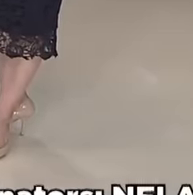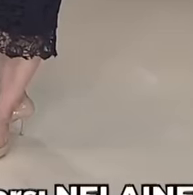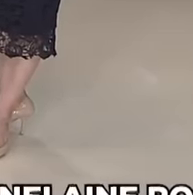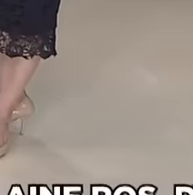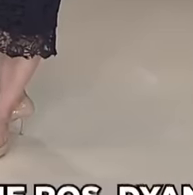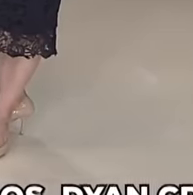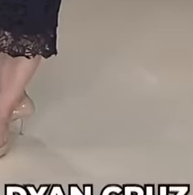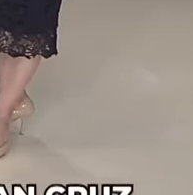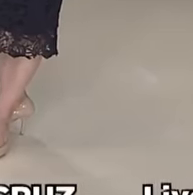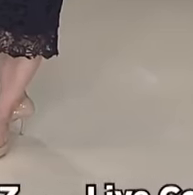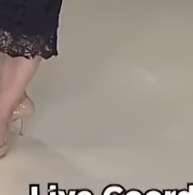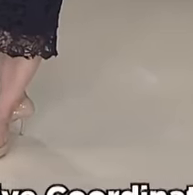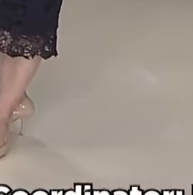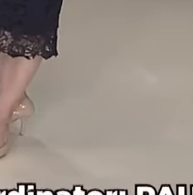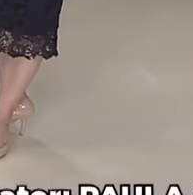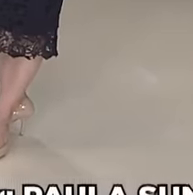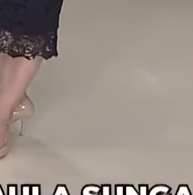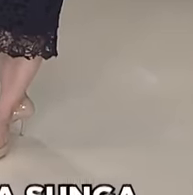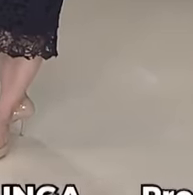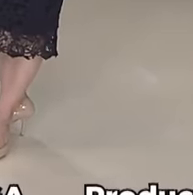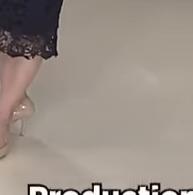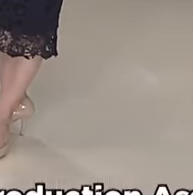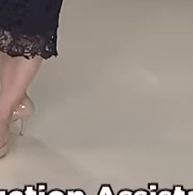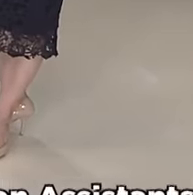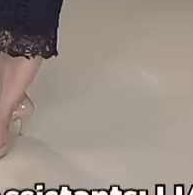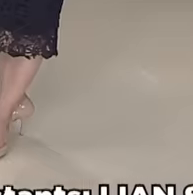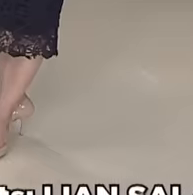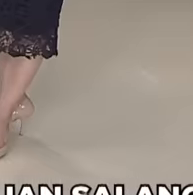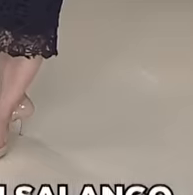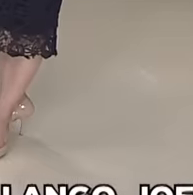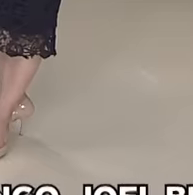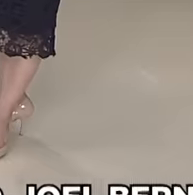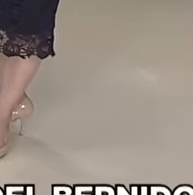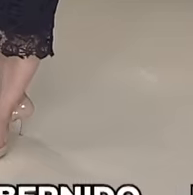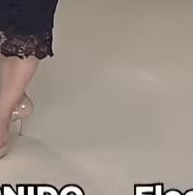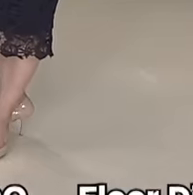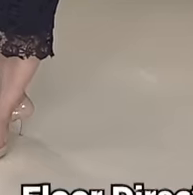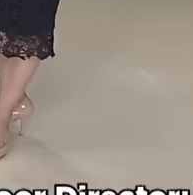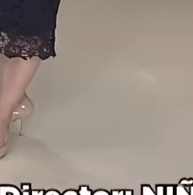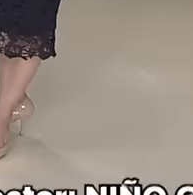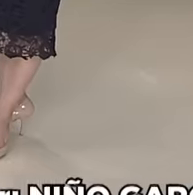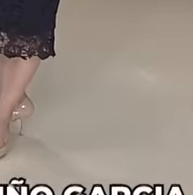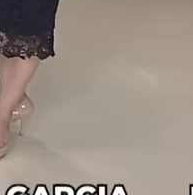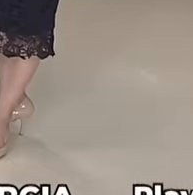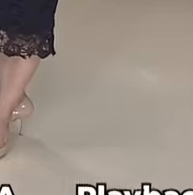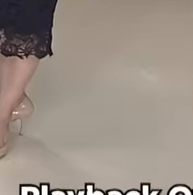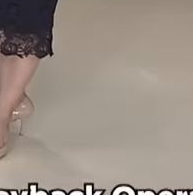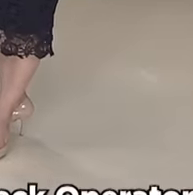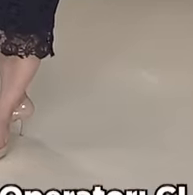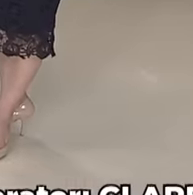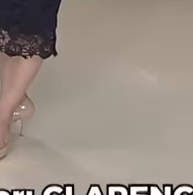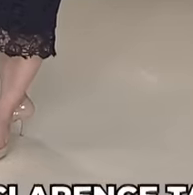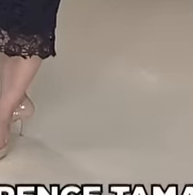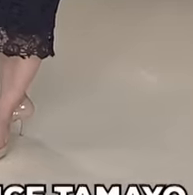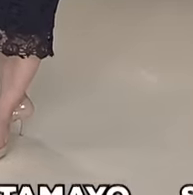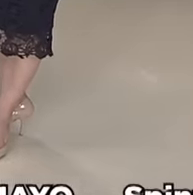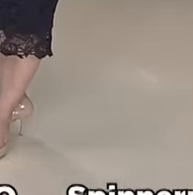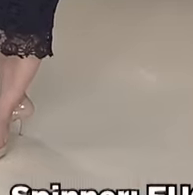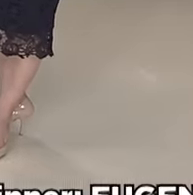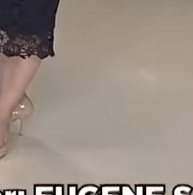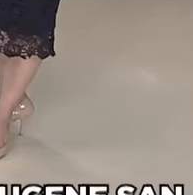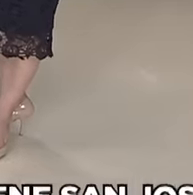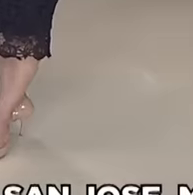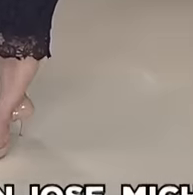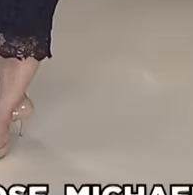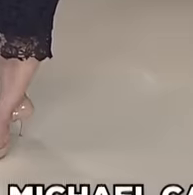liver yon. That's the point. Side effect, yung ikaw'y puputi. Yes. So, ang pinakamahalaga, pupunta kayo sa tamang doktor, yes. Alam mo, sa